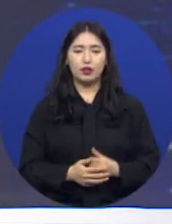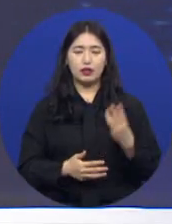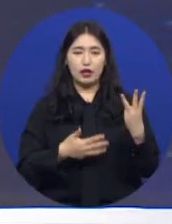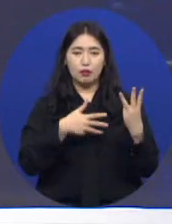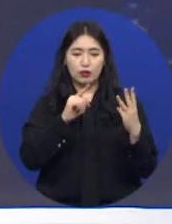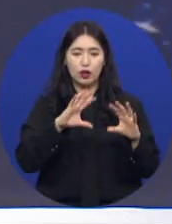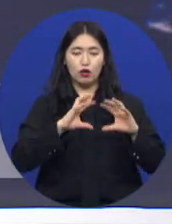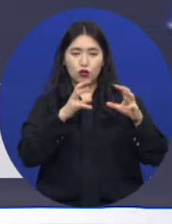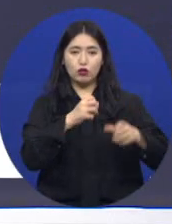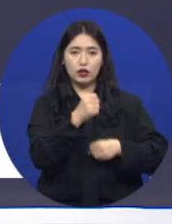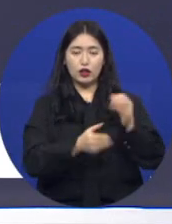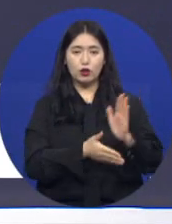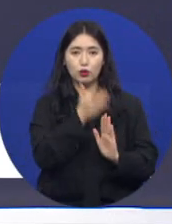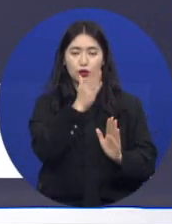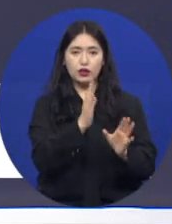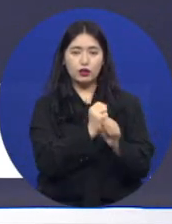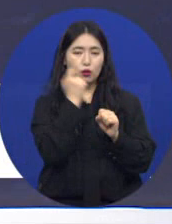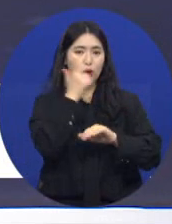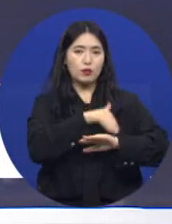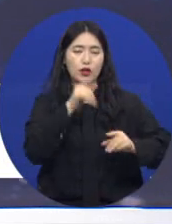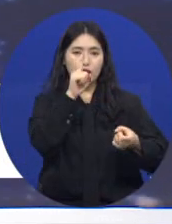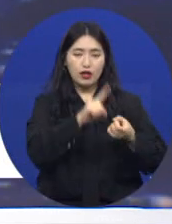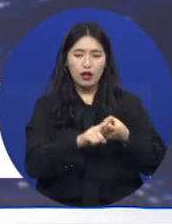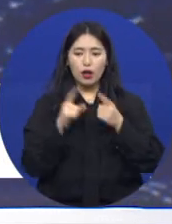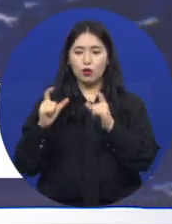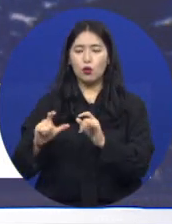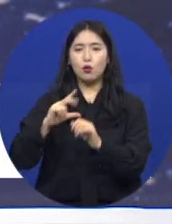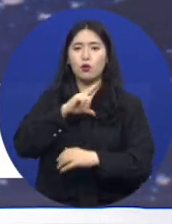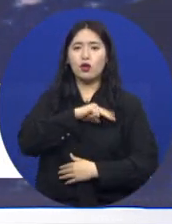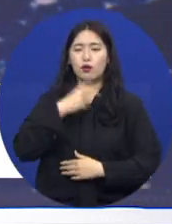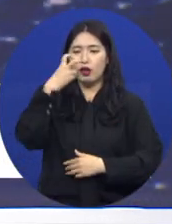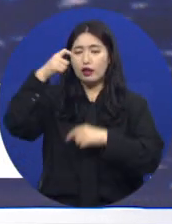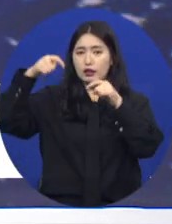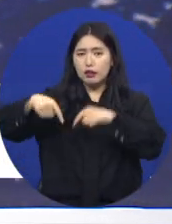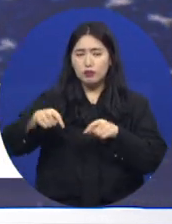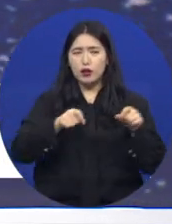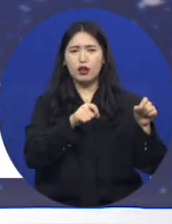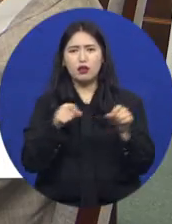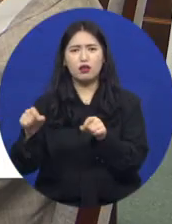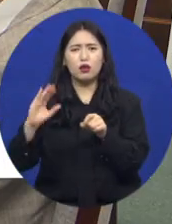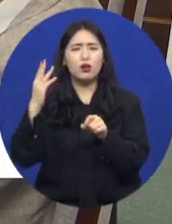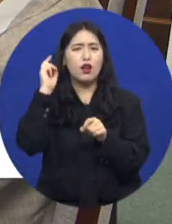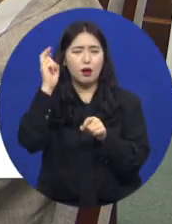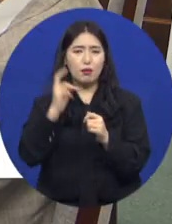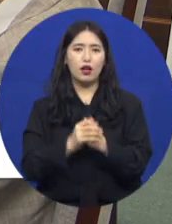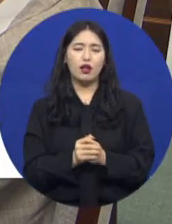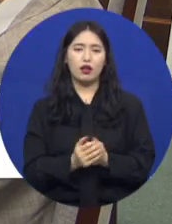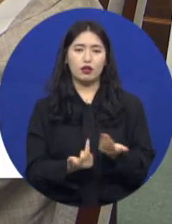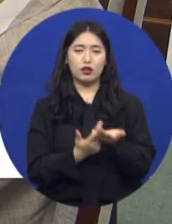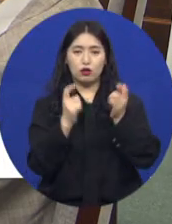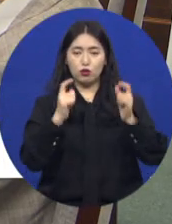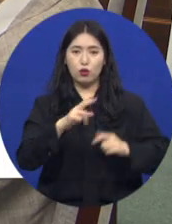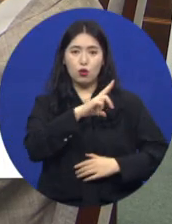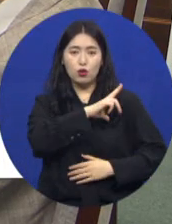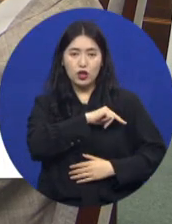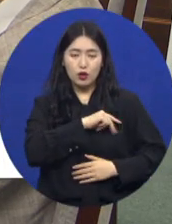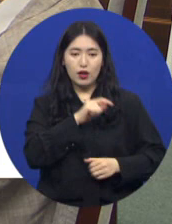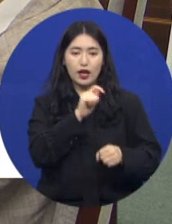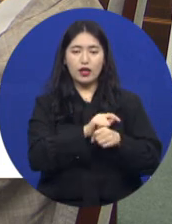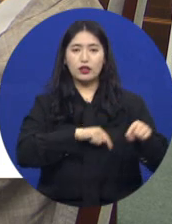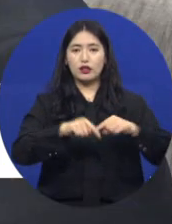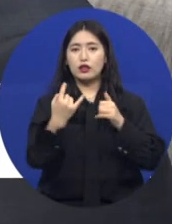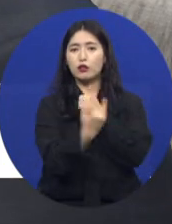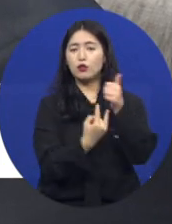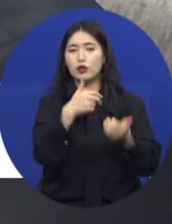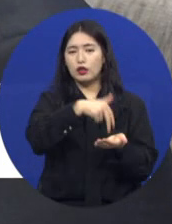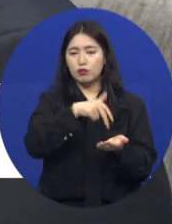제3차 제주국제자유도시 종합계획에 대한 도의회의 심사가 늦어지게 됐습니다. 제주도의회